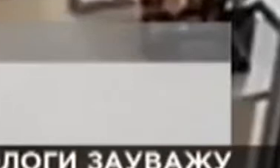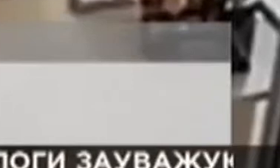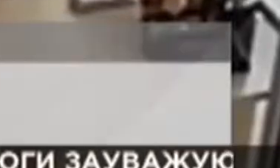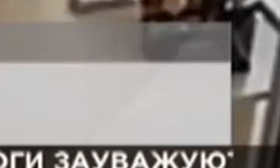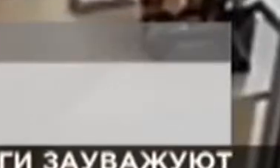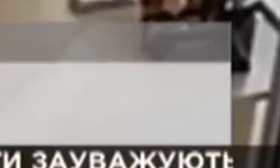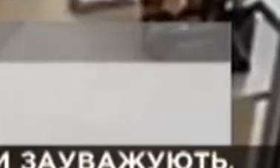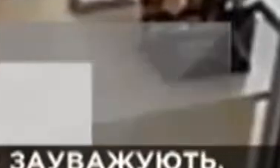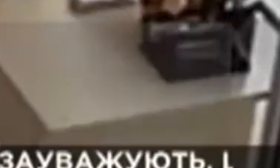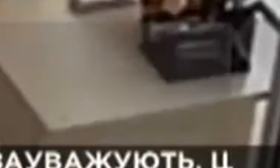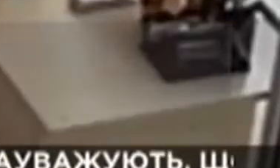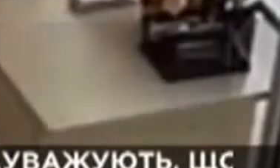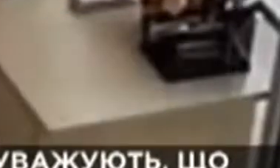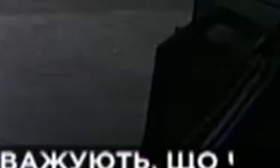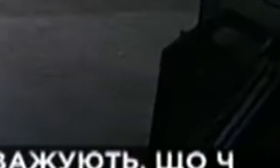лікарку ката?